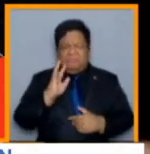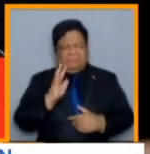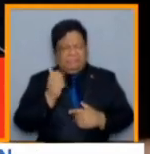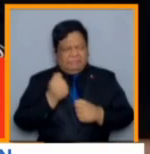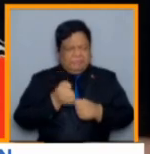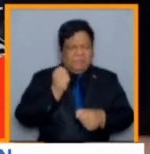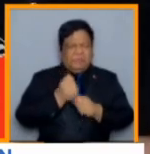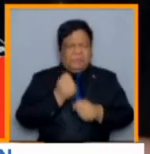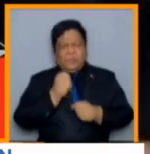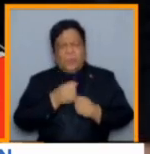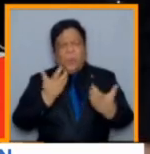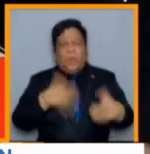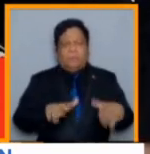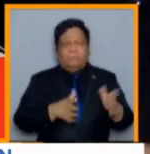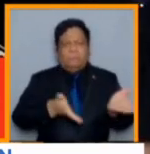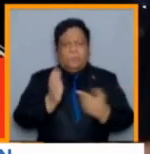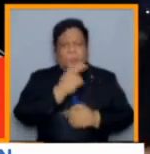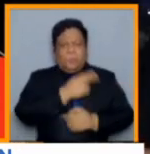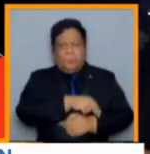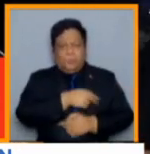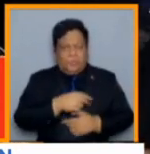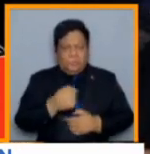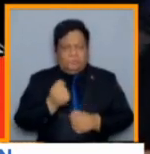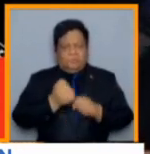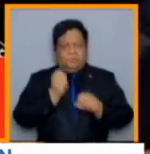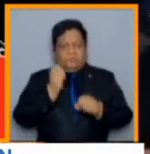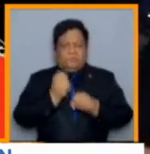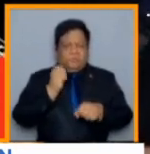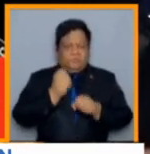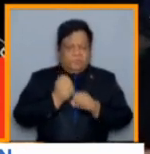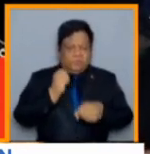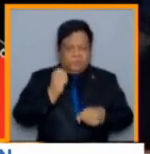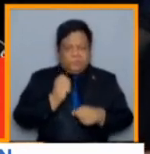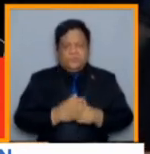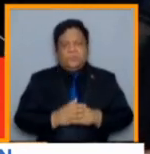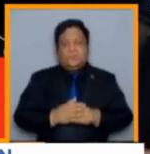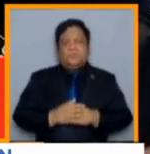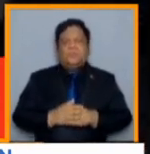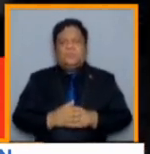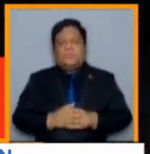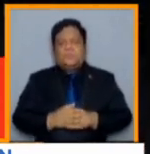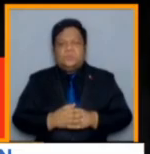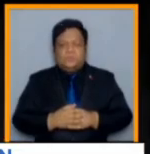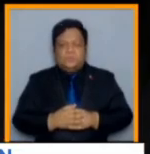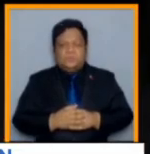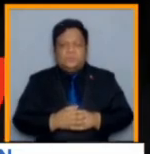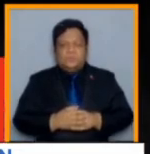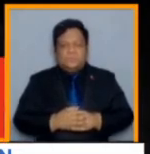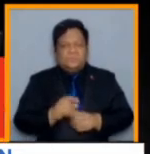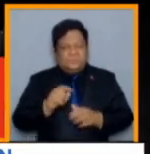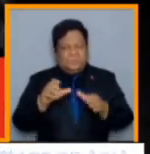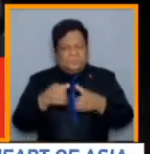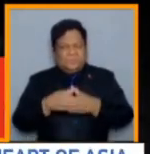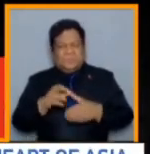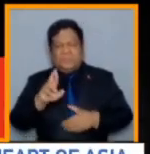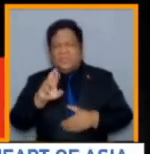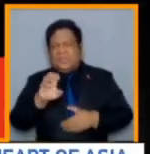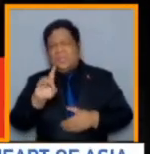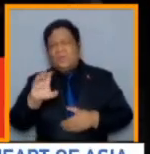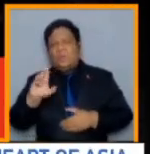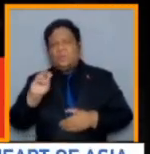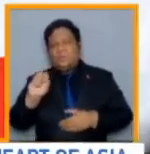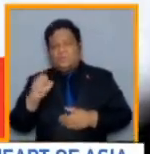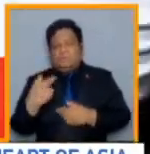ayaw siyang magpakuha sa mga Red Cross personnel. Kalaunan, naayalis din siya sa